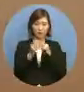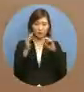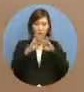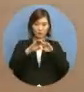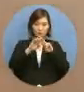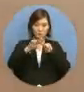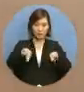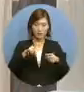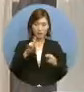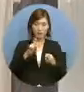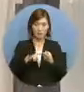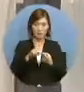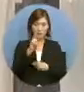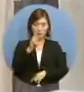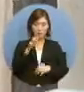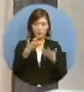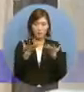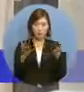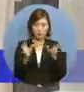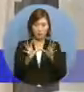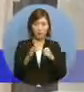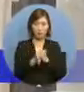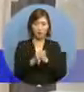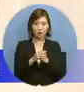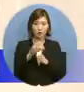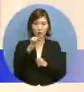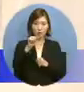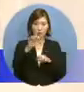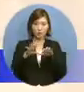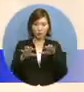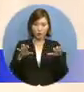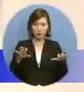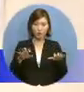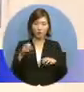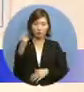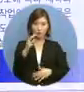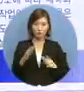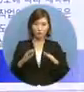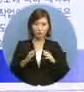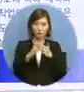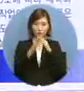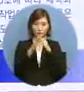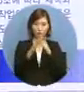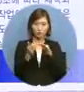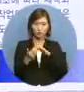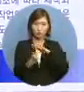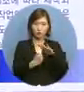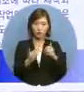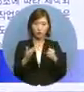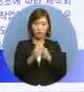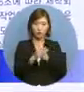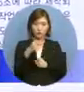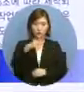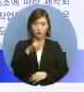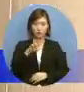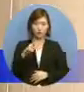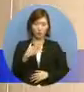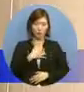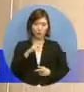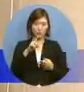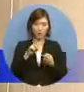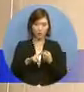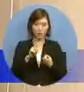세계 단지 여기에 앞으로 지역 내 우 10여개 단지가 재건축을 앞두고 있어 석면 우 염에 대한 주민들의 우려가